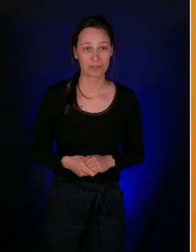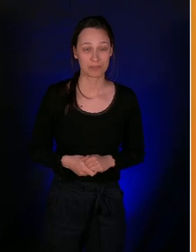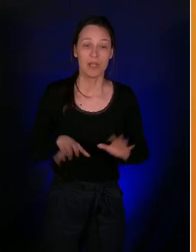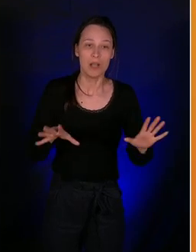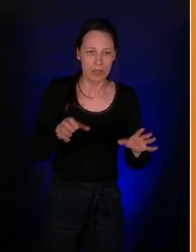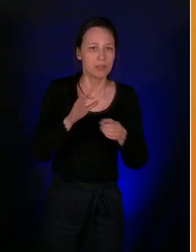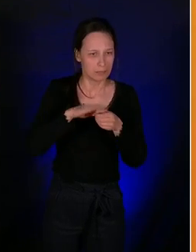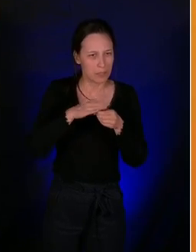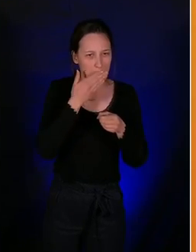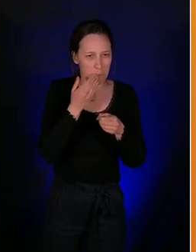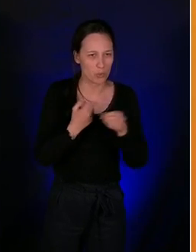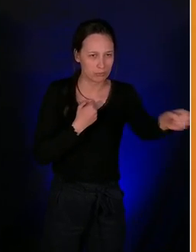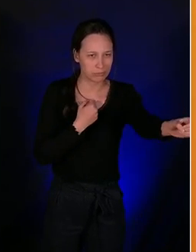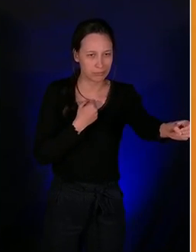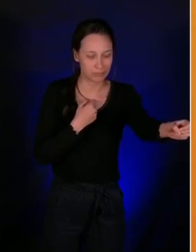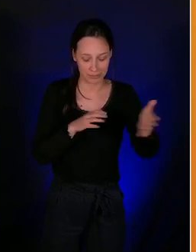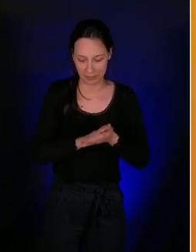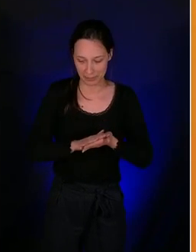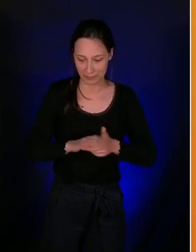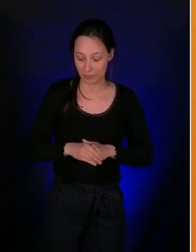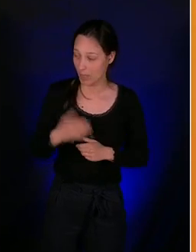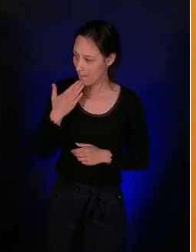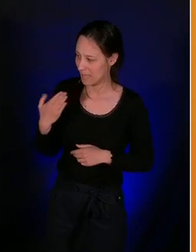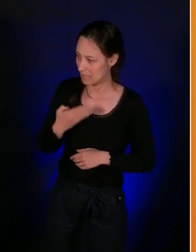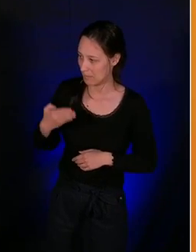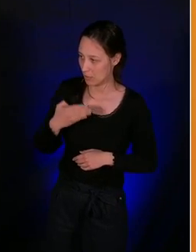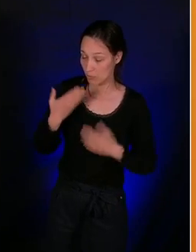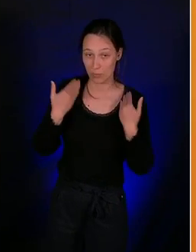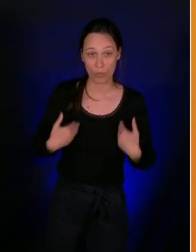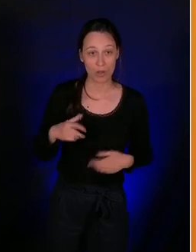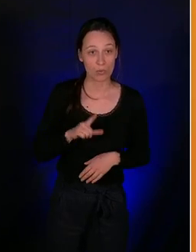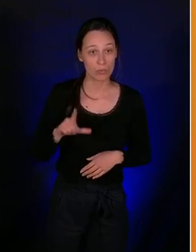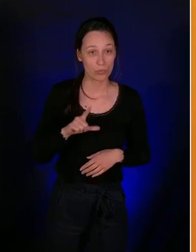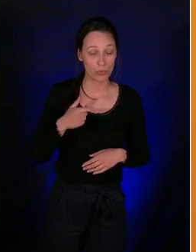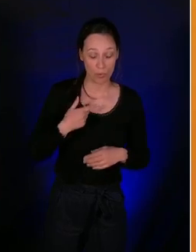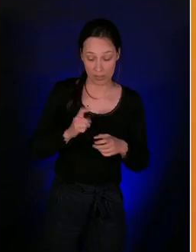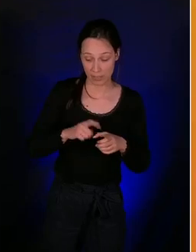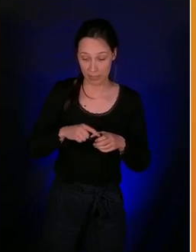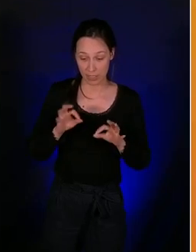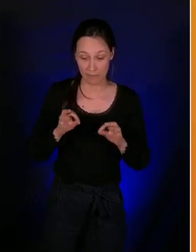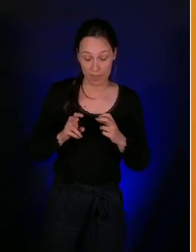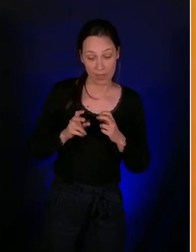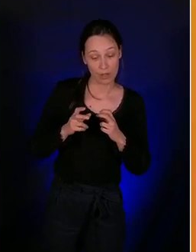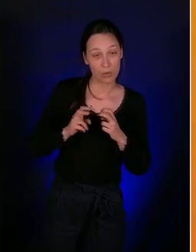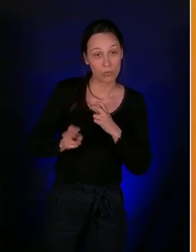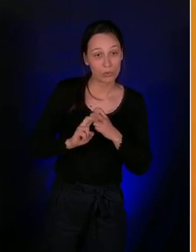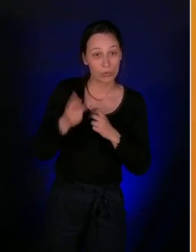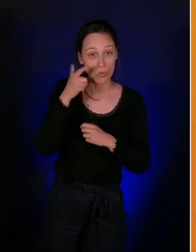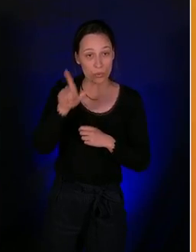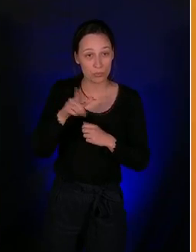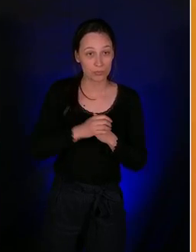Avec un micro, c'est mieux. Merci Mathieu. Donc voilà, Ludo Rioux, du syndicat de la livraison de Lyon, Fédération des transports UD du Rhône.